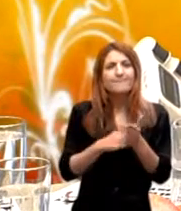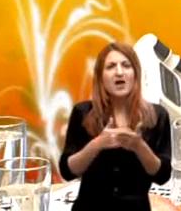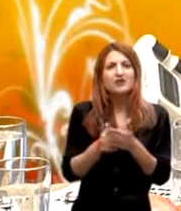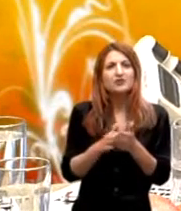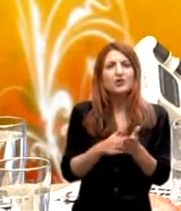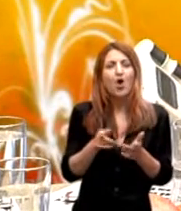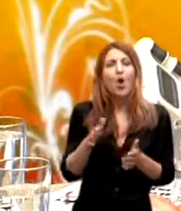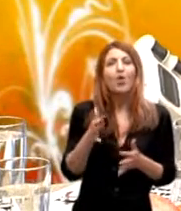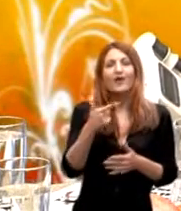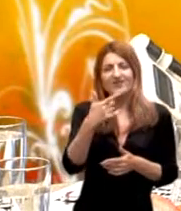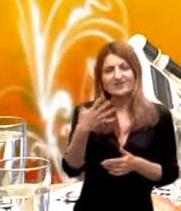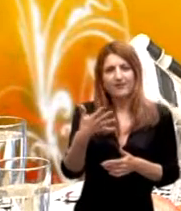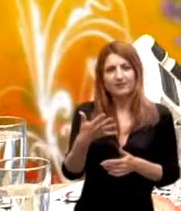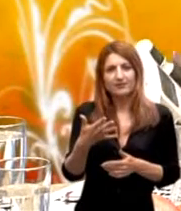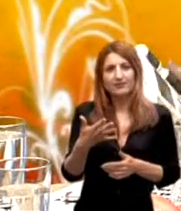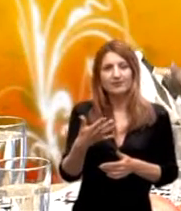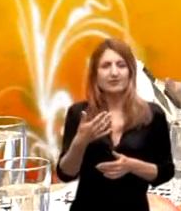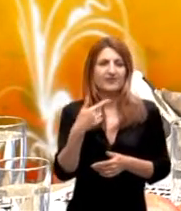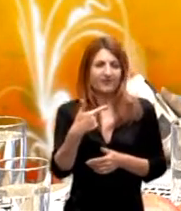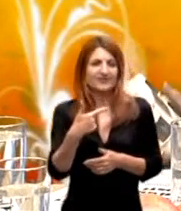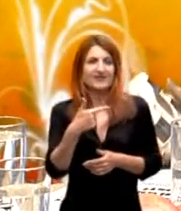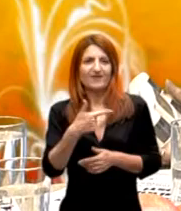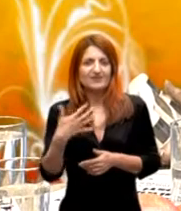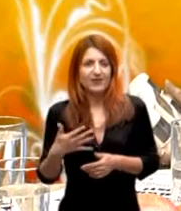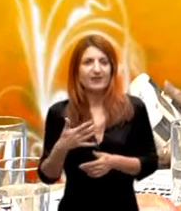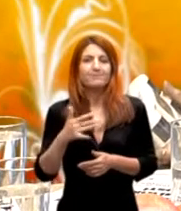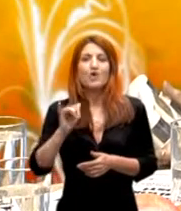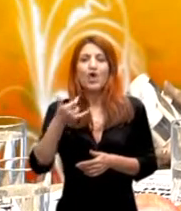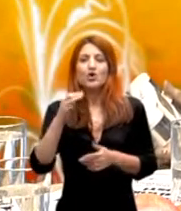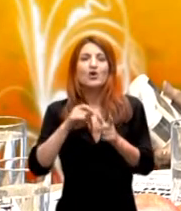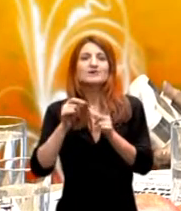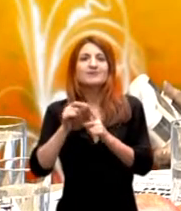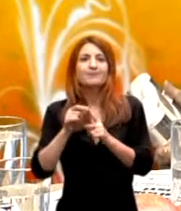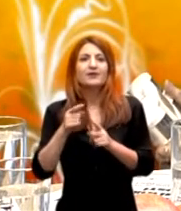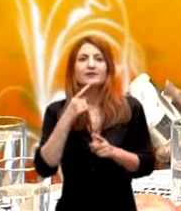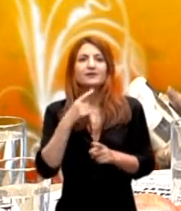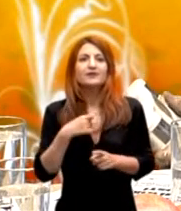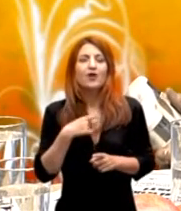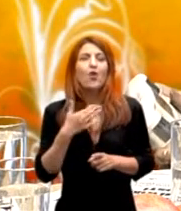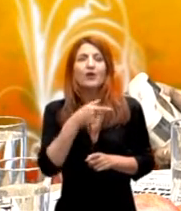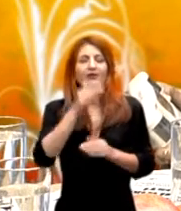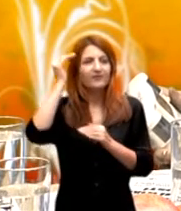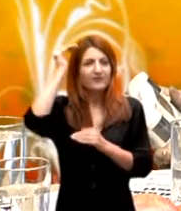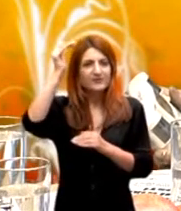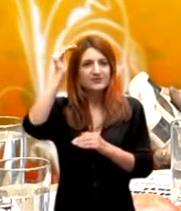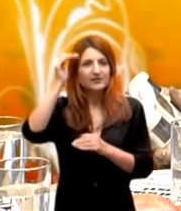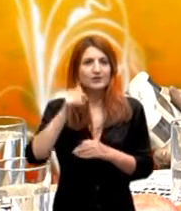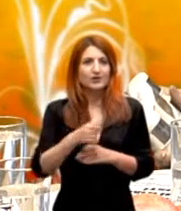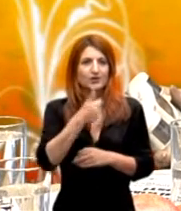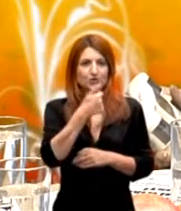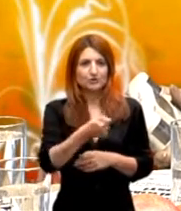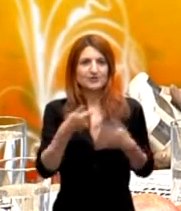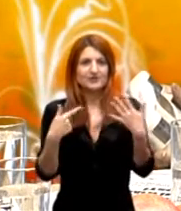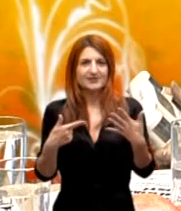treba biti? Oko 25 bi bilo, recimo 20-25. Josip, ajde mi kaži koliko si visok.